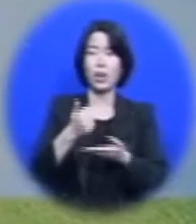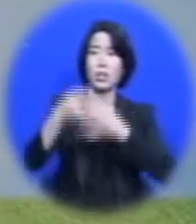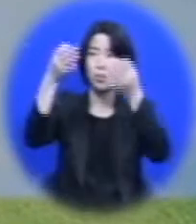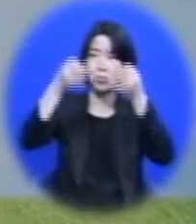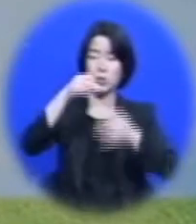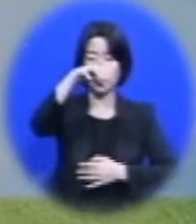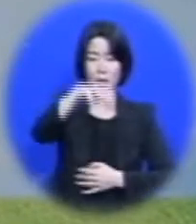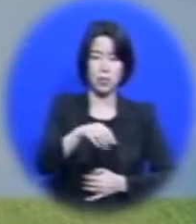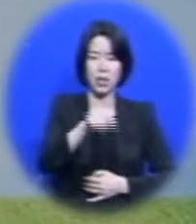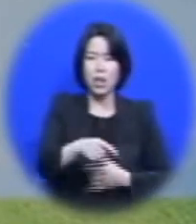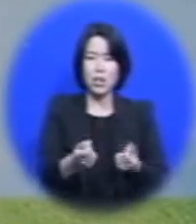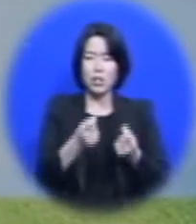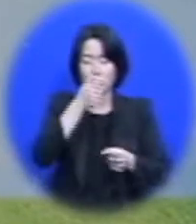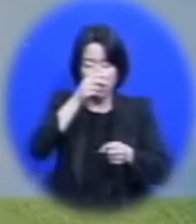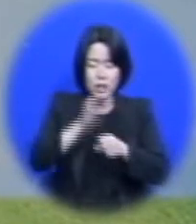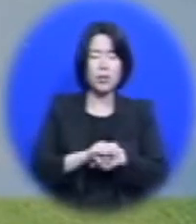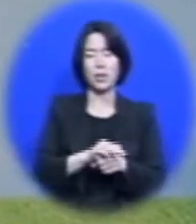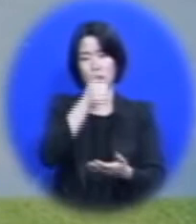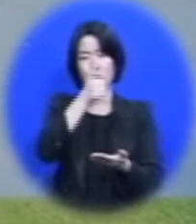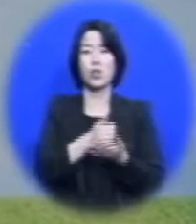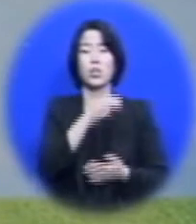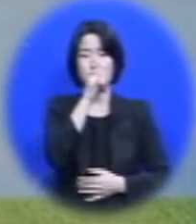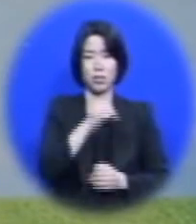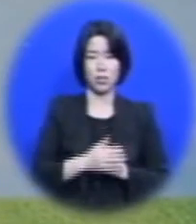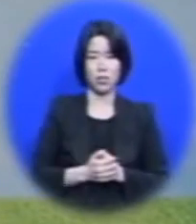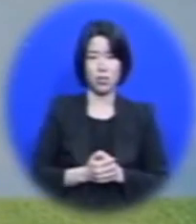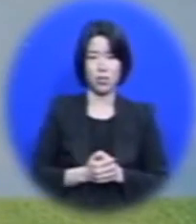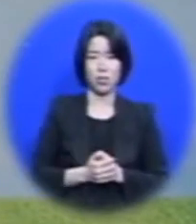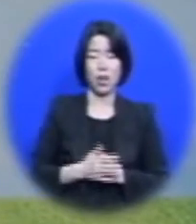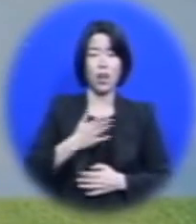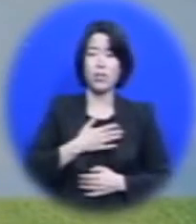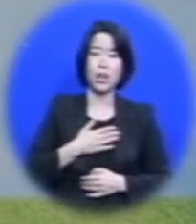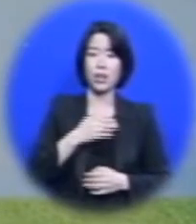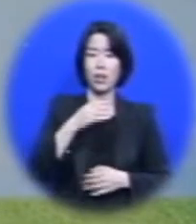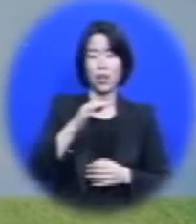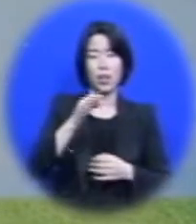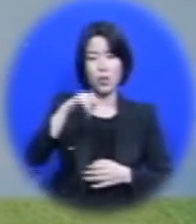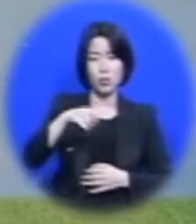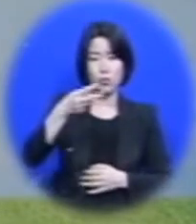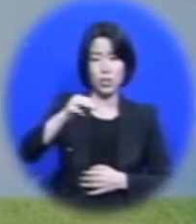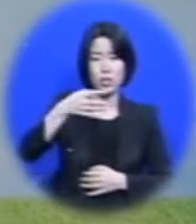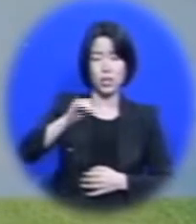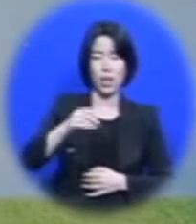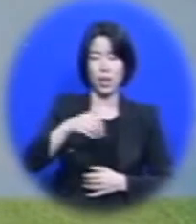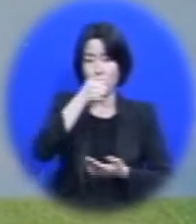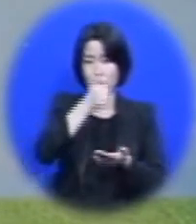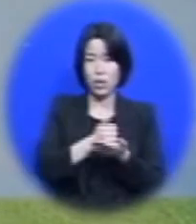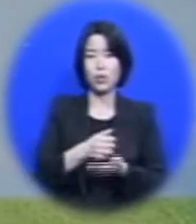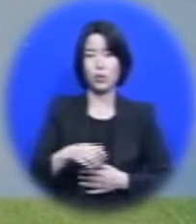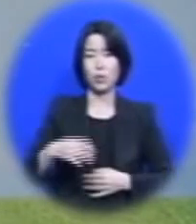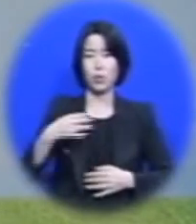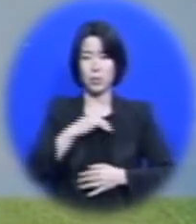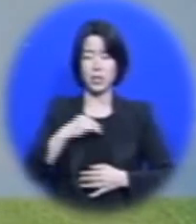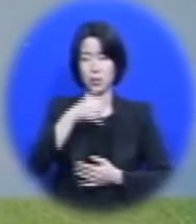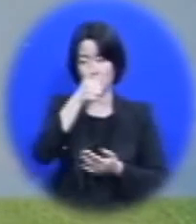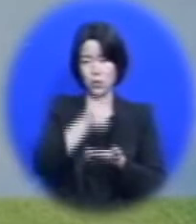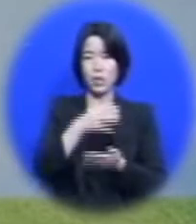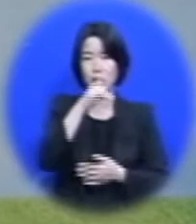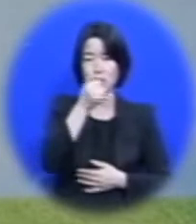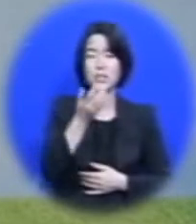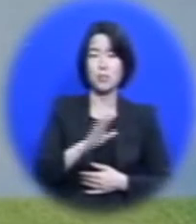앞에서 그런 기가 막힌 죄를 지었다. 내가 우리아에게 지은 죄가 있고 밧세바에게 지은 죄가 있지만 그것은